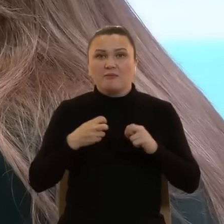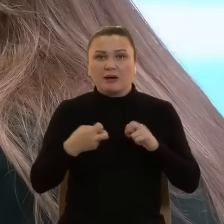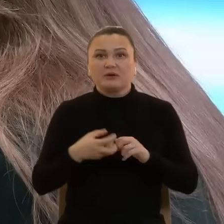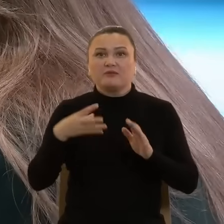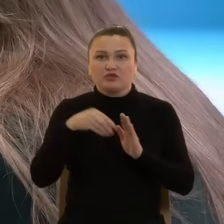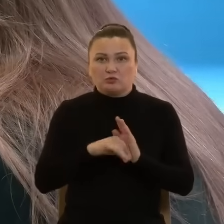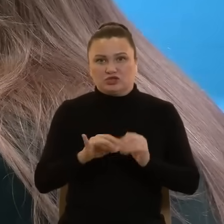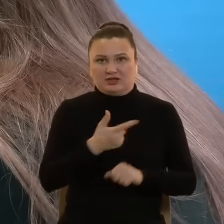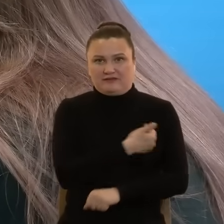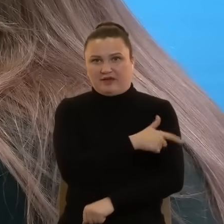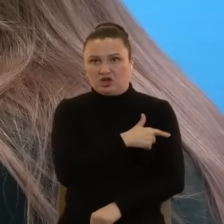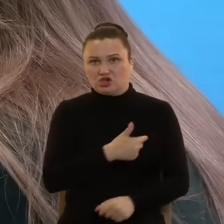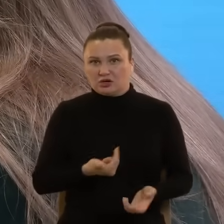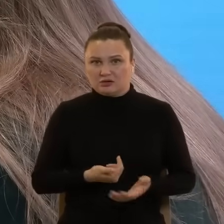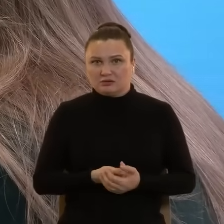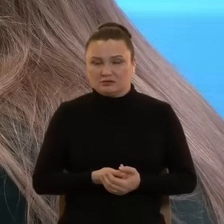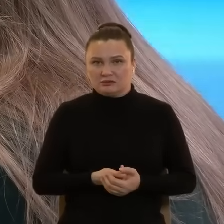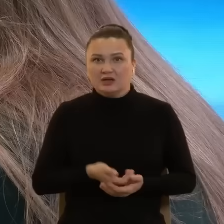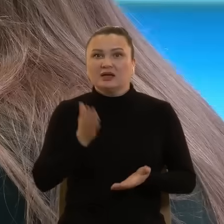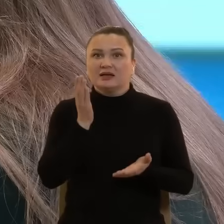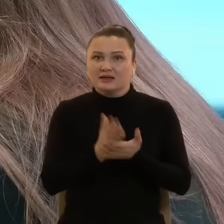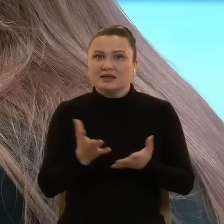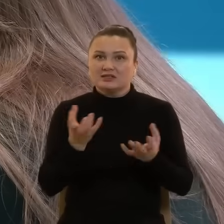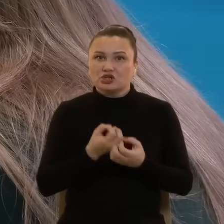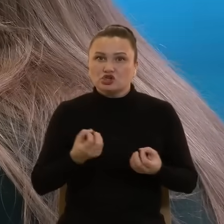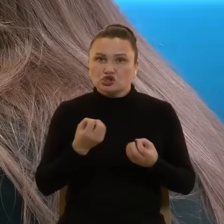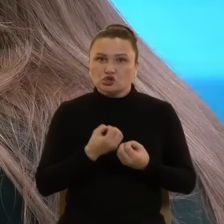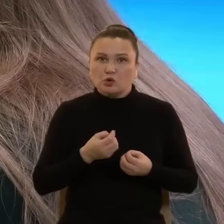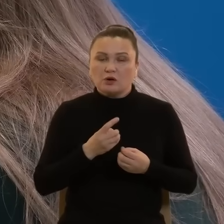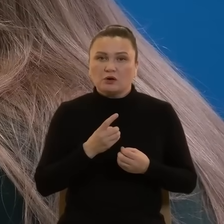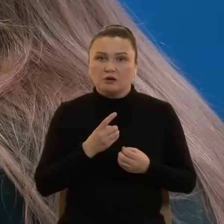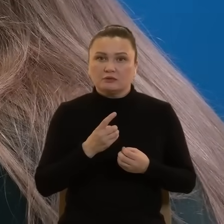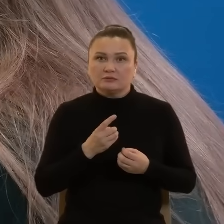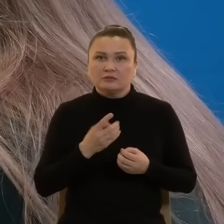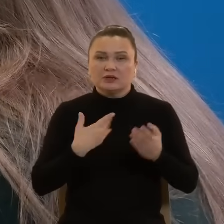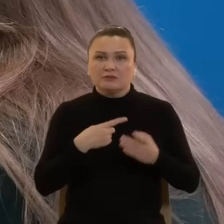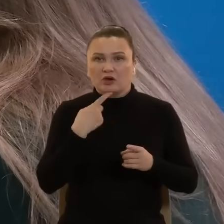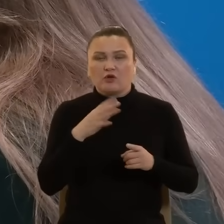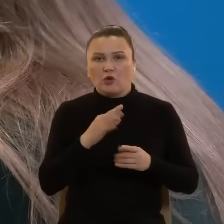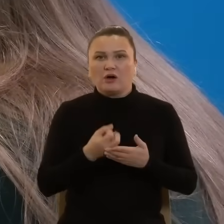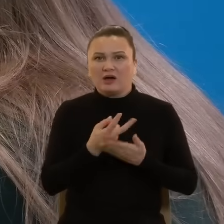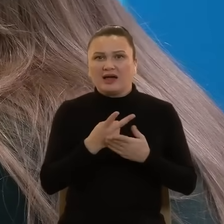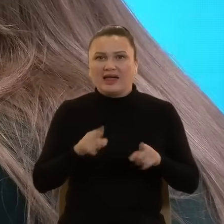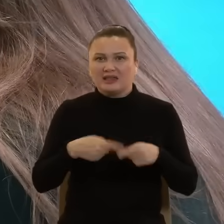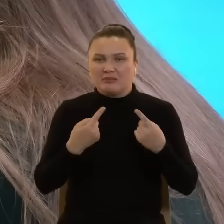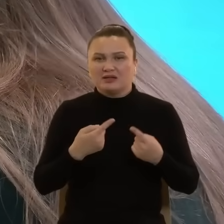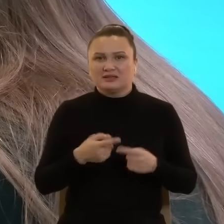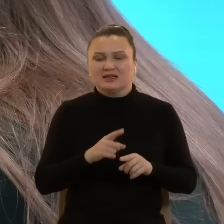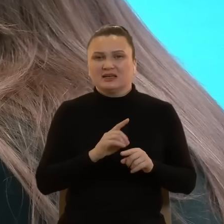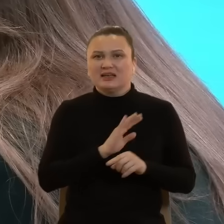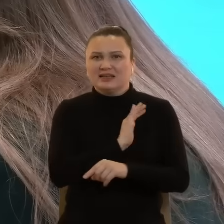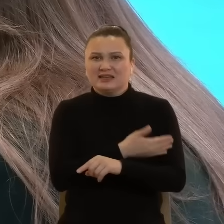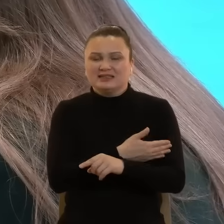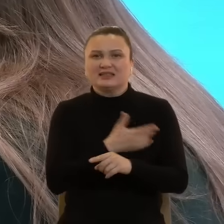том числе и в нас. Но, кроме того, здесь есть еще, особенно если мы говорим об отделениях реанимации, интенсивной терапии, где лежат